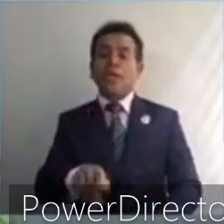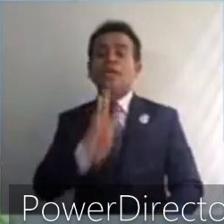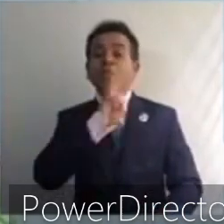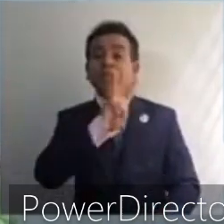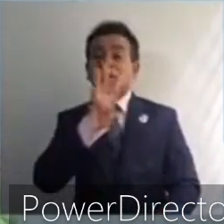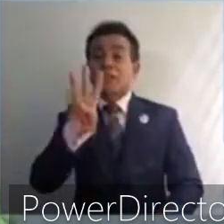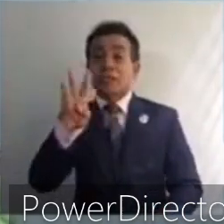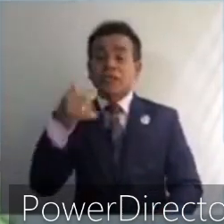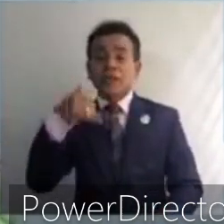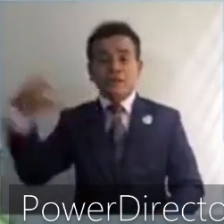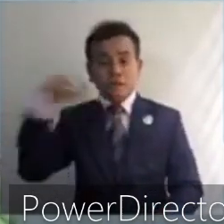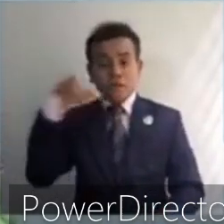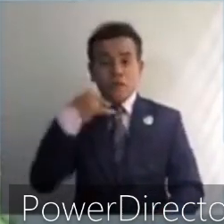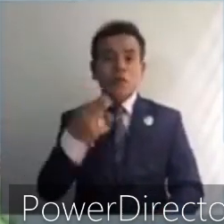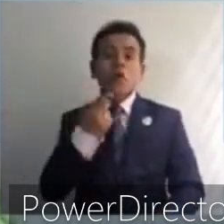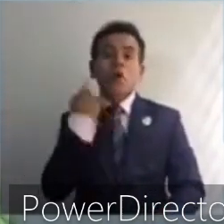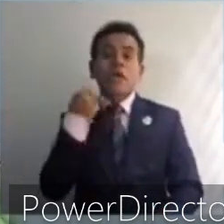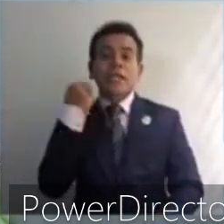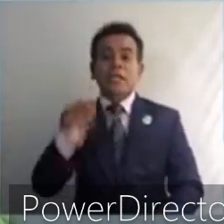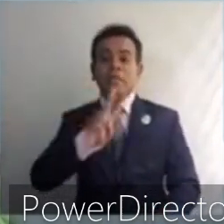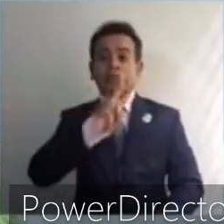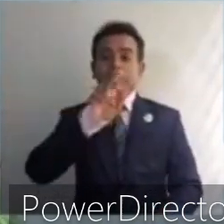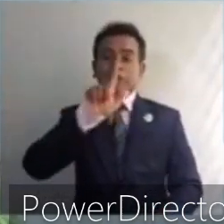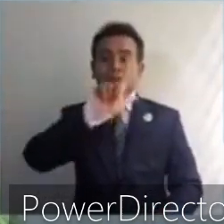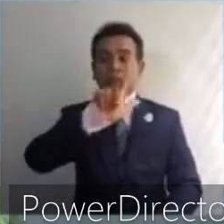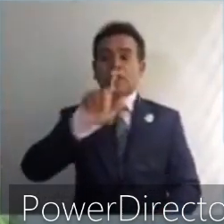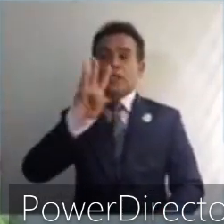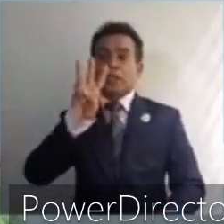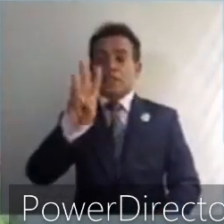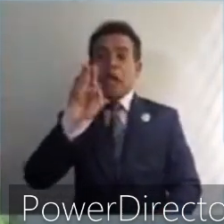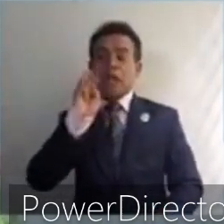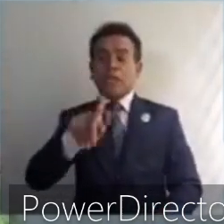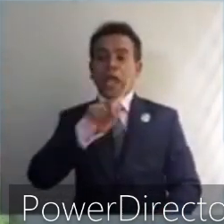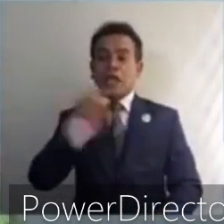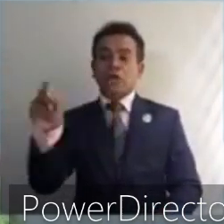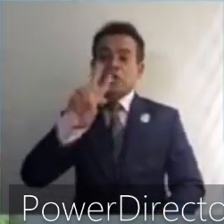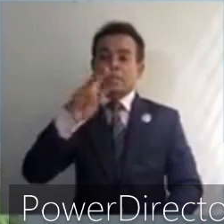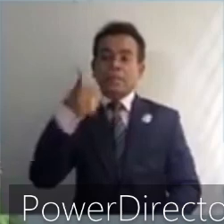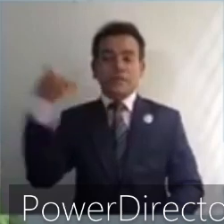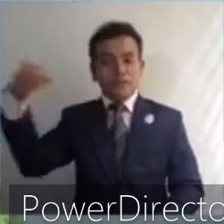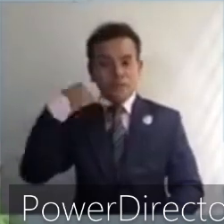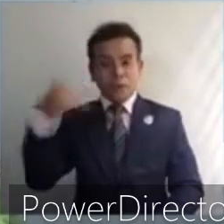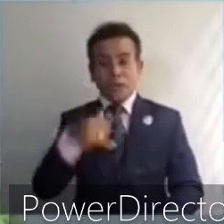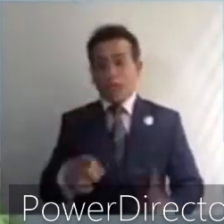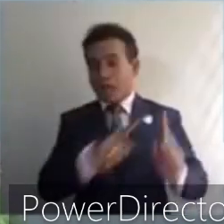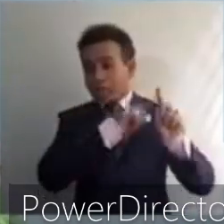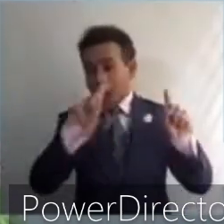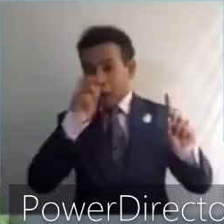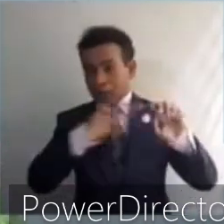37,126টি এবং অদ্যাবধি 333 এই নাম্বারে আমরা ফোন পেয়েছি